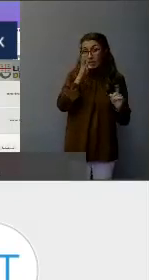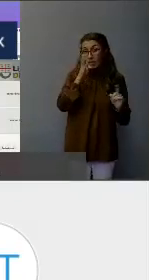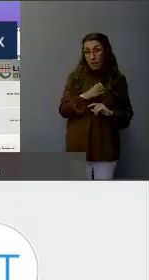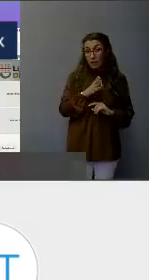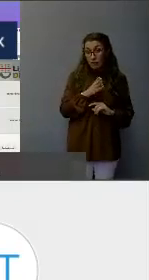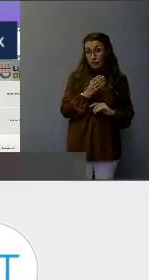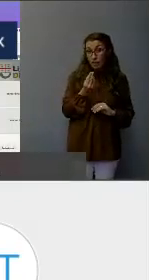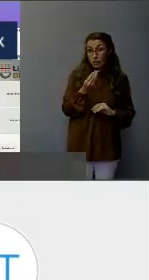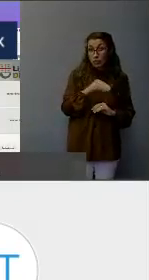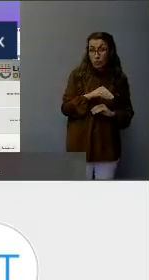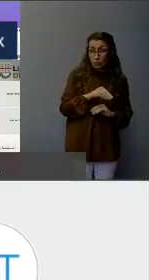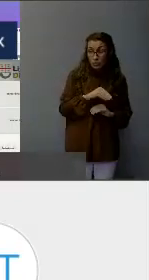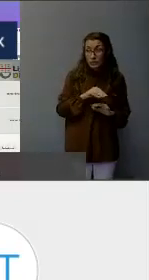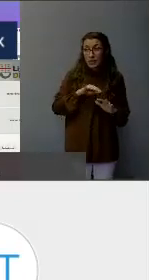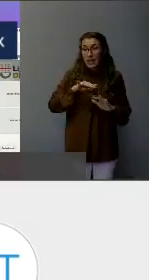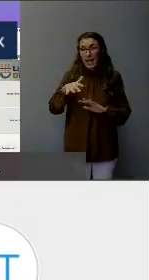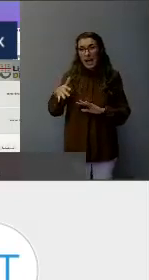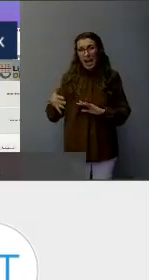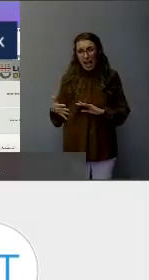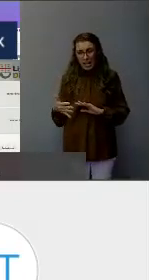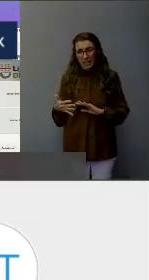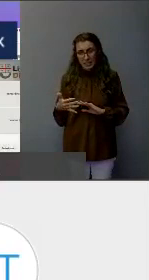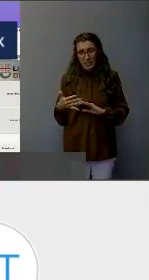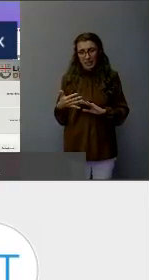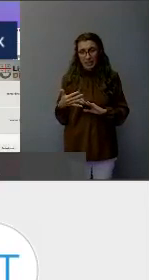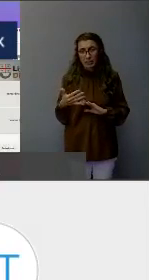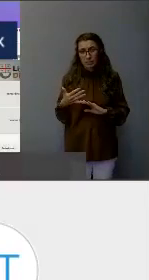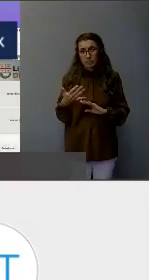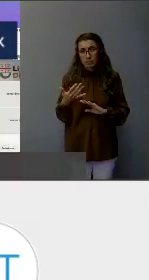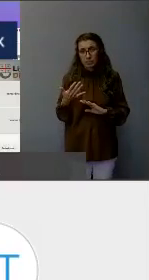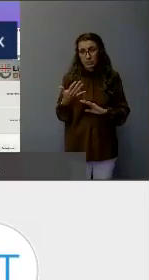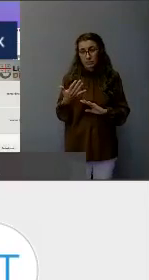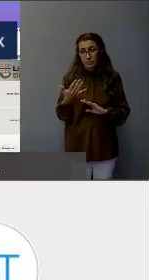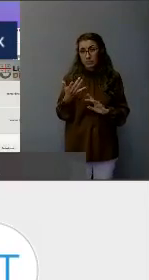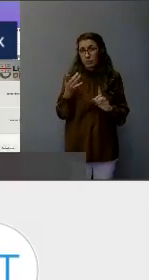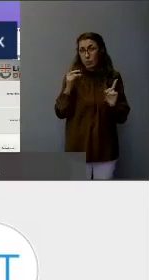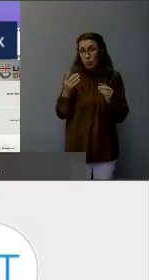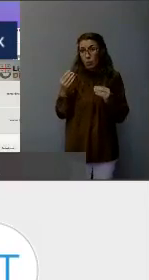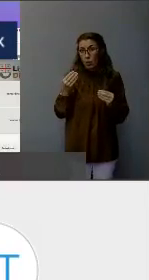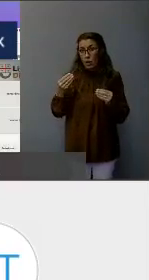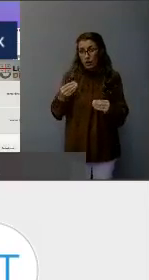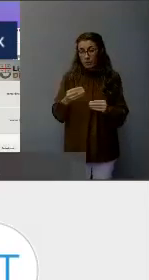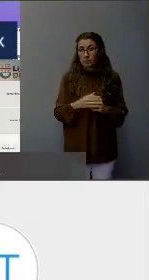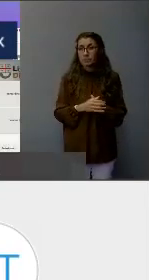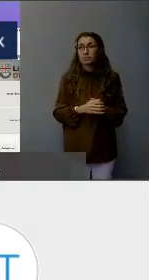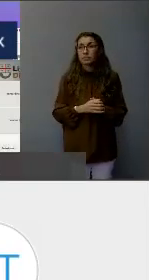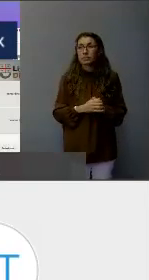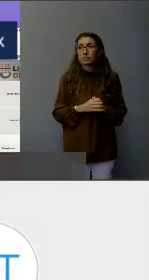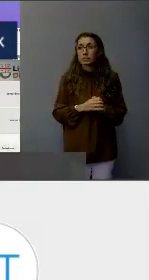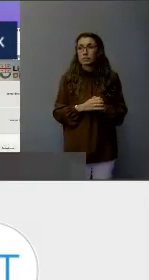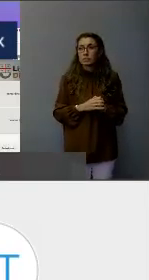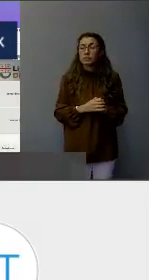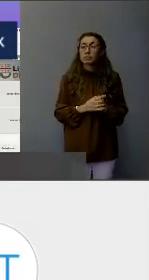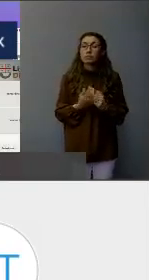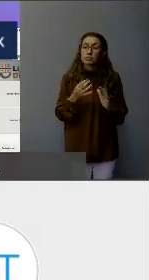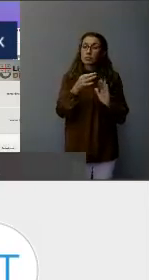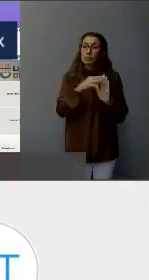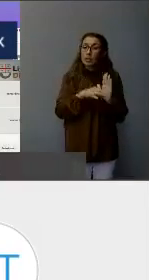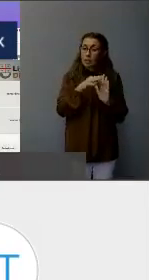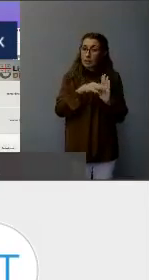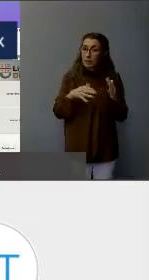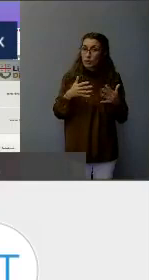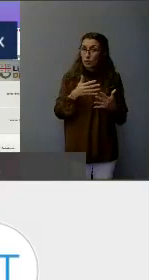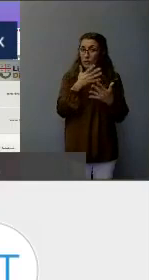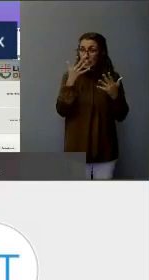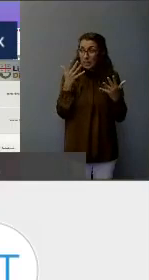edifici esistenti quindi che possono avere questo incremento questo per avere un elemento di chiarezza in più e poter